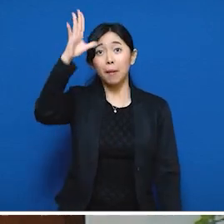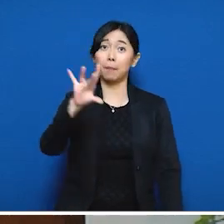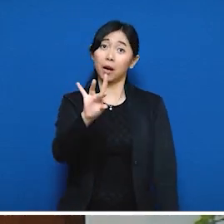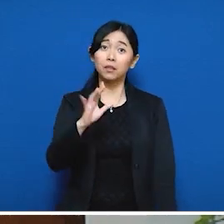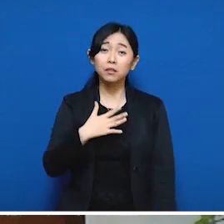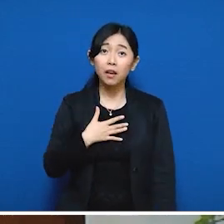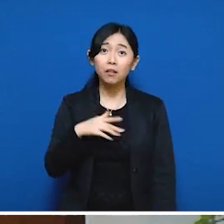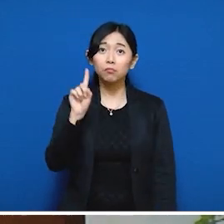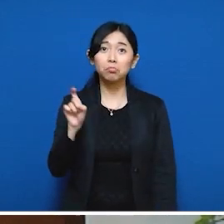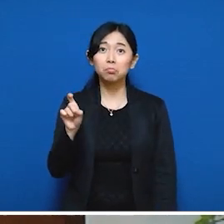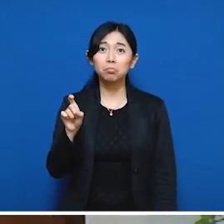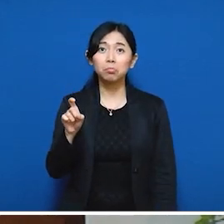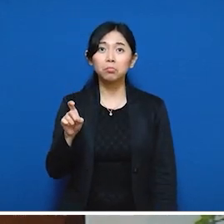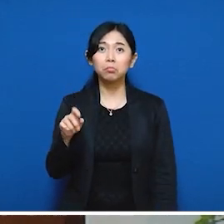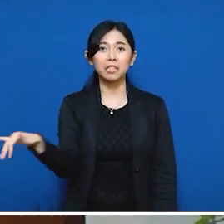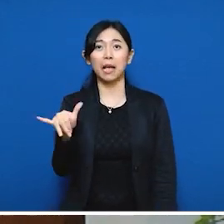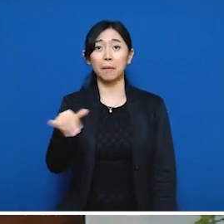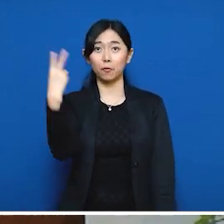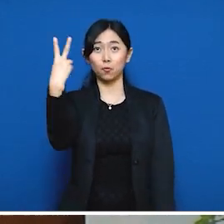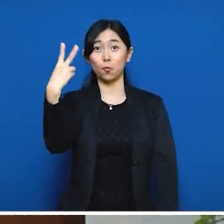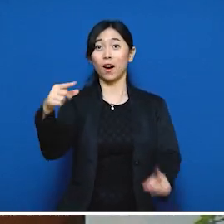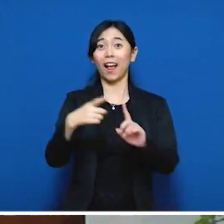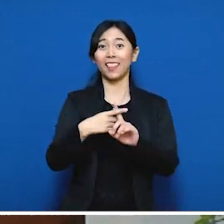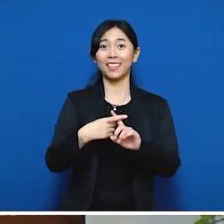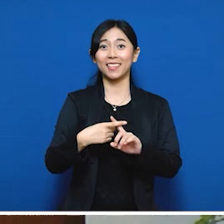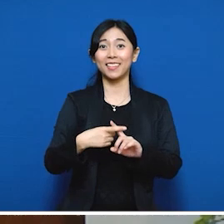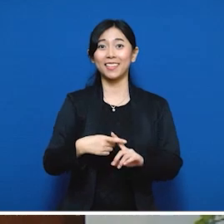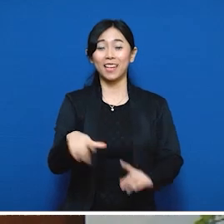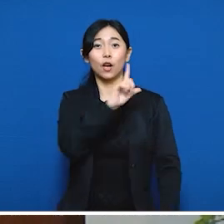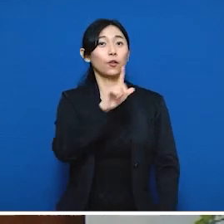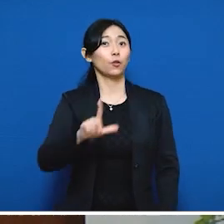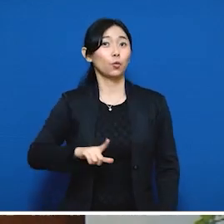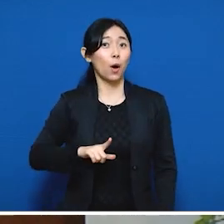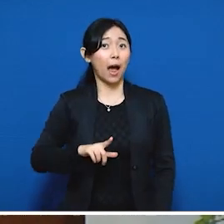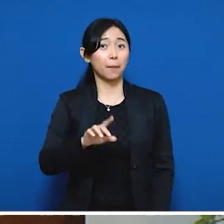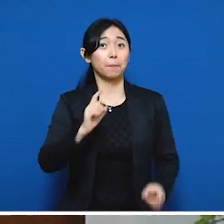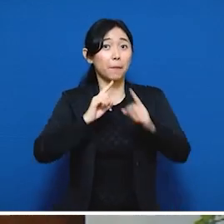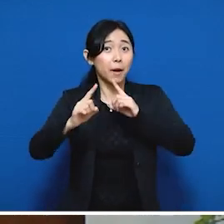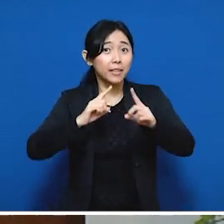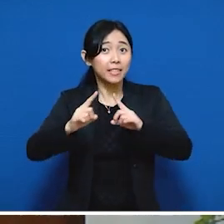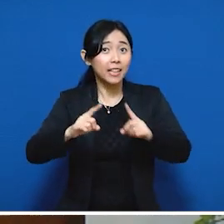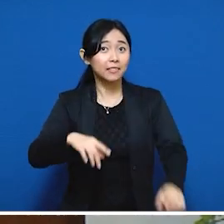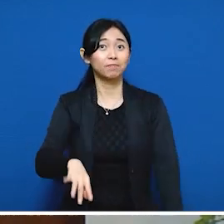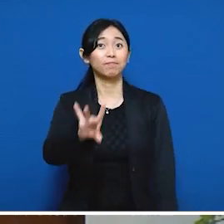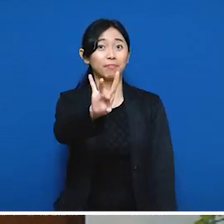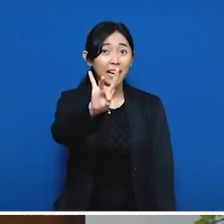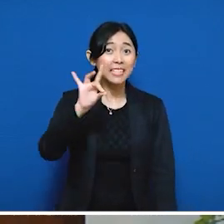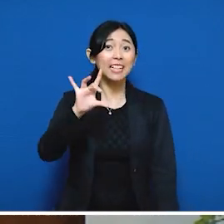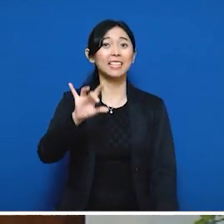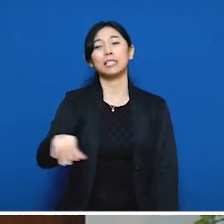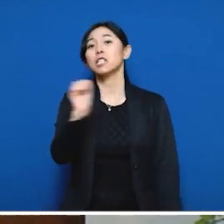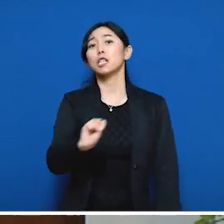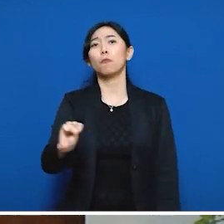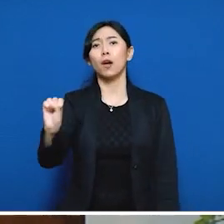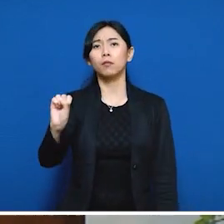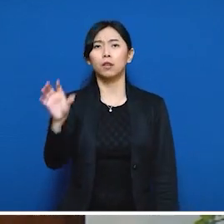Demikian juga ketika kedua kali Tuhan menyapa dia, membisikkan namanya. Samuel.